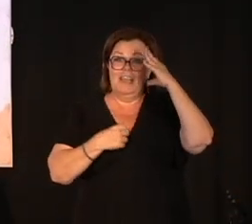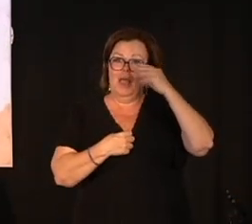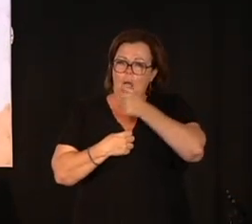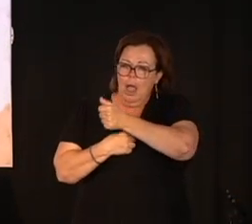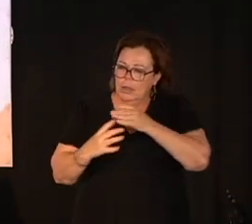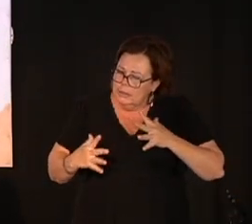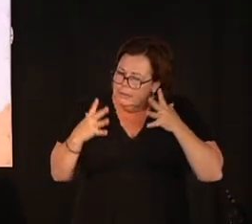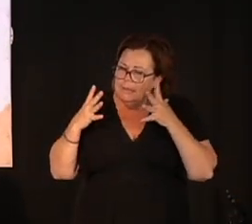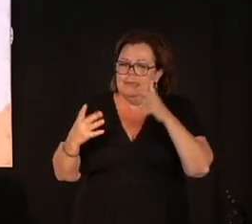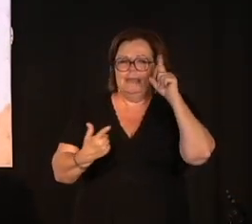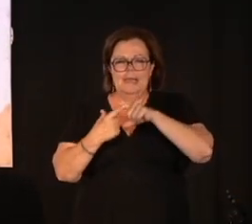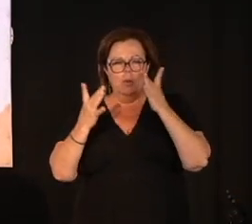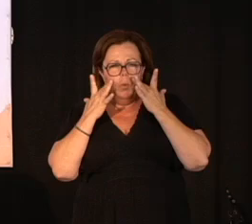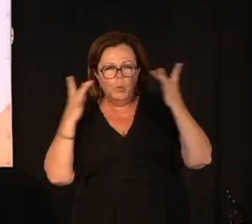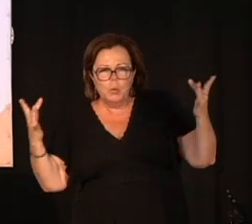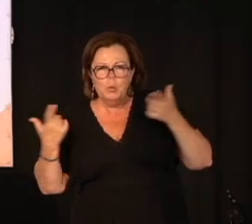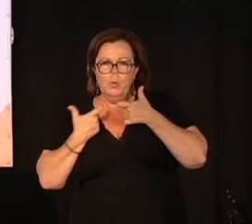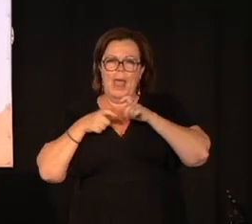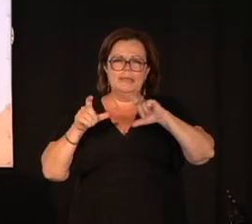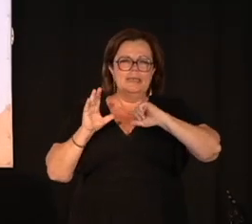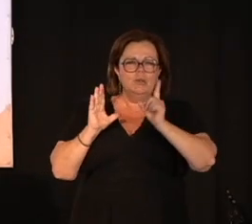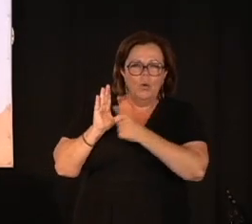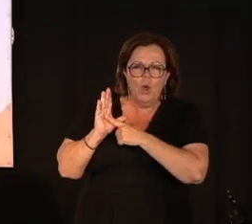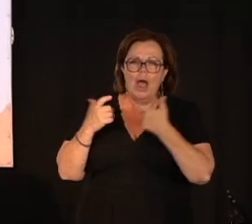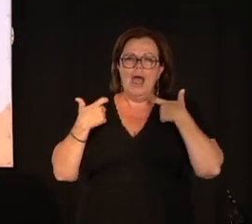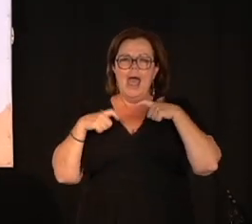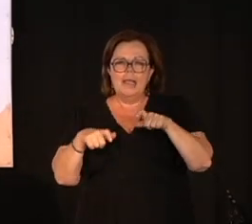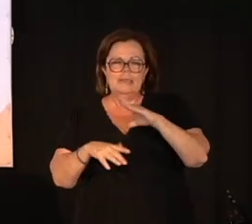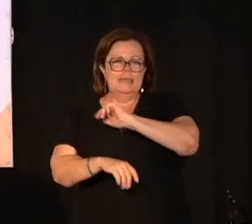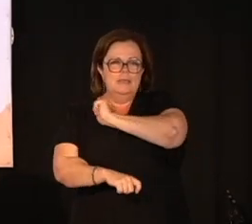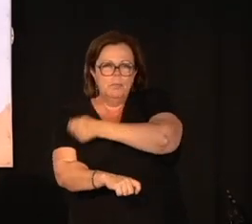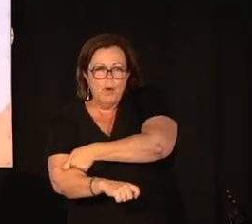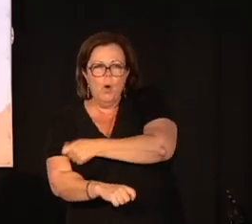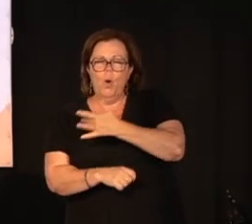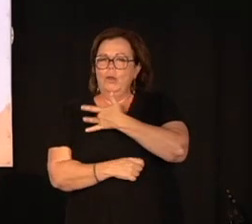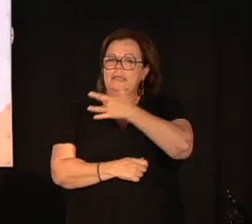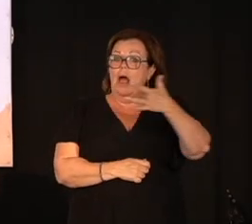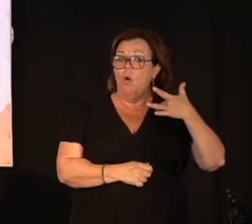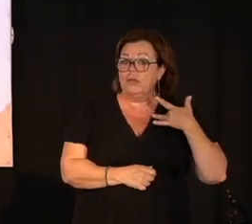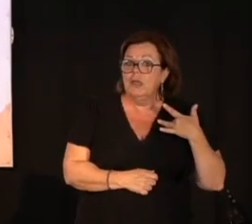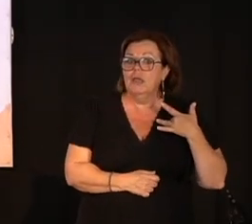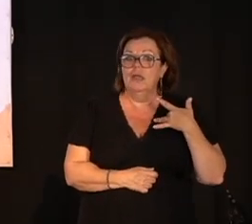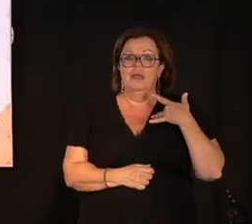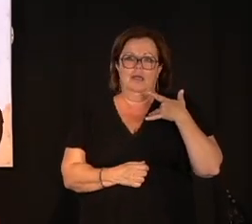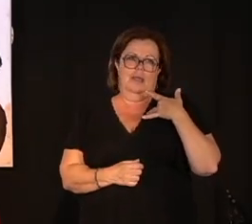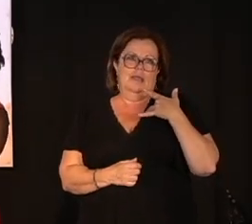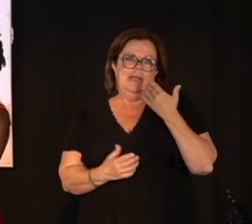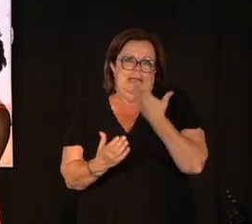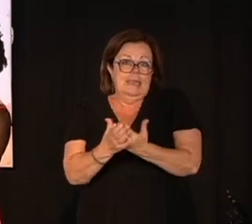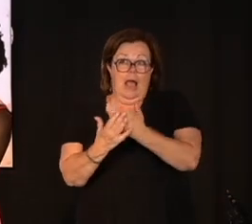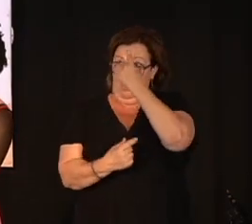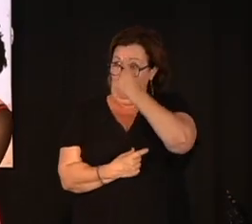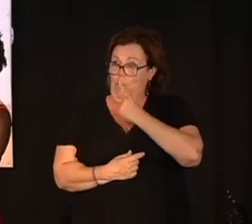de culture, d'accès aux droits, d'accès au sport, d'accès à la santé sur le territoire de Marseille. Et c'est ça, nos étudiants et